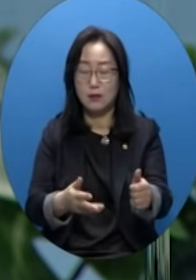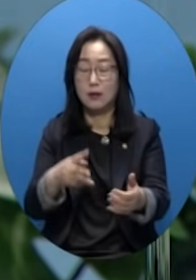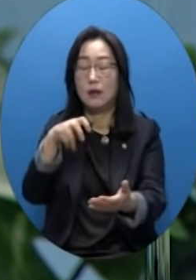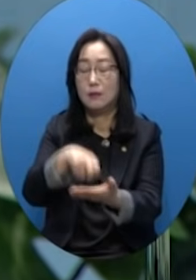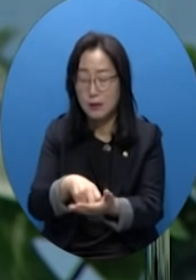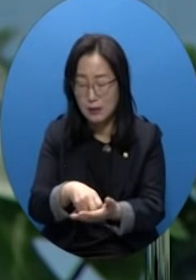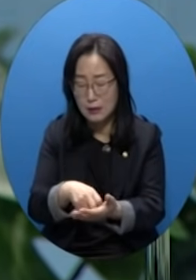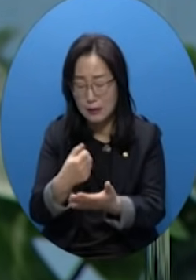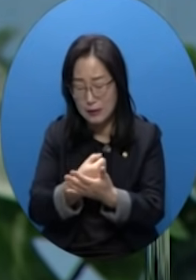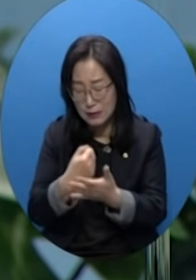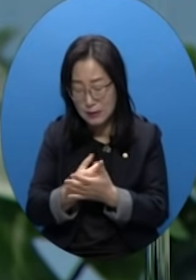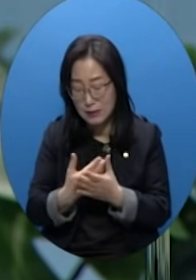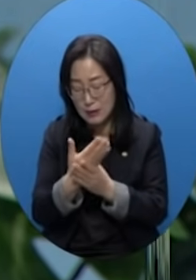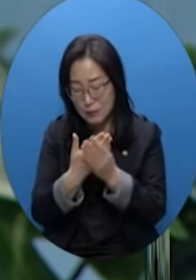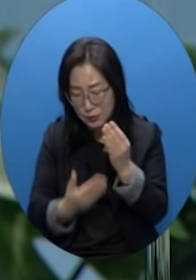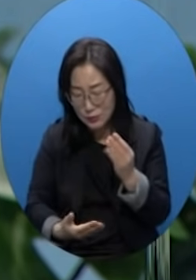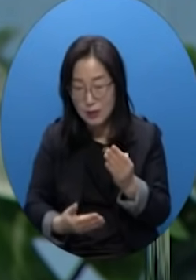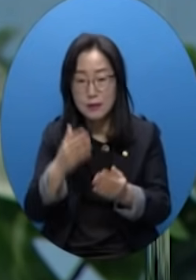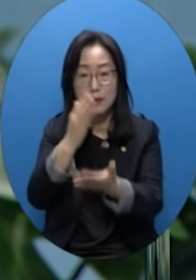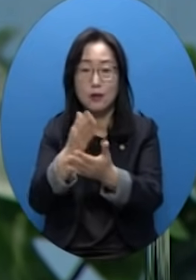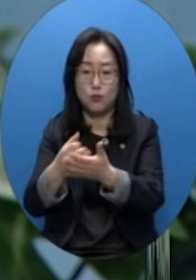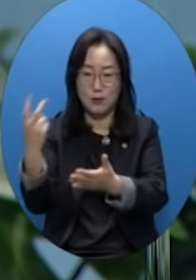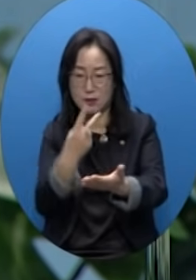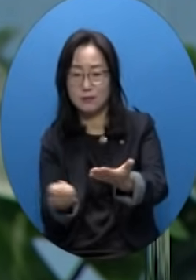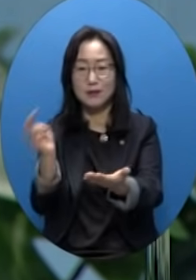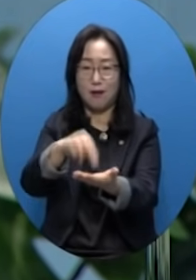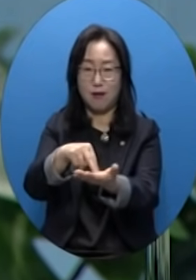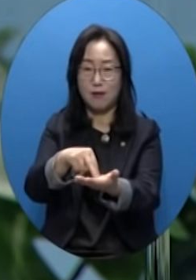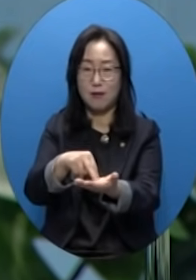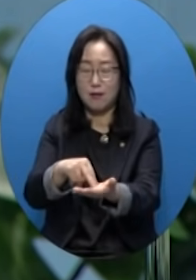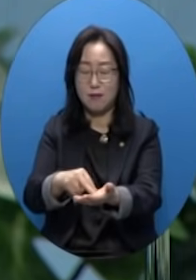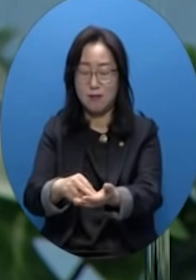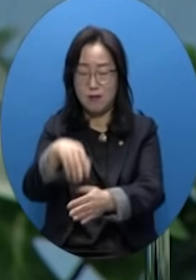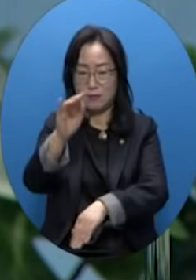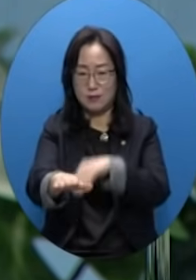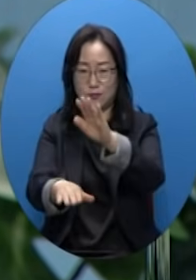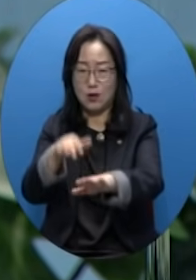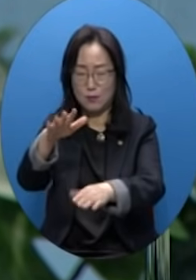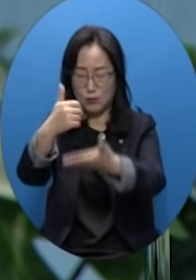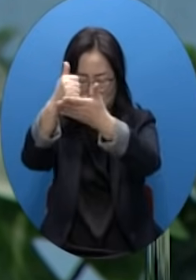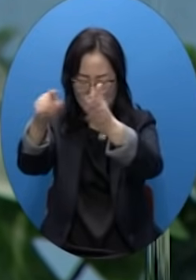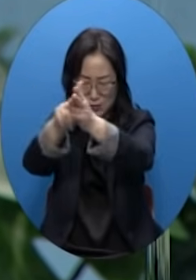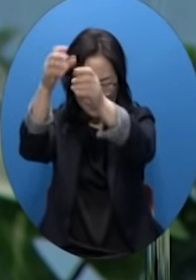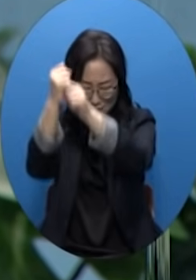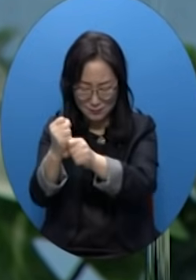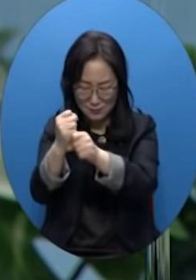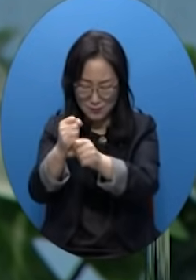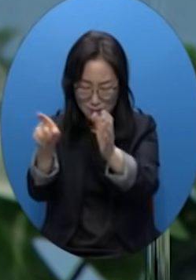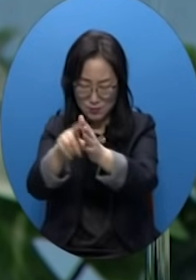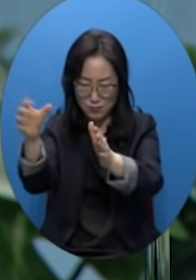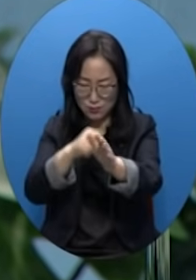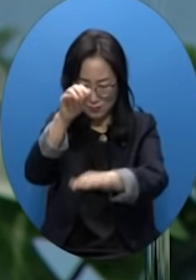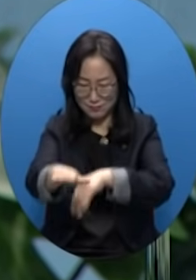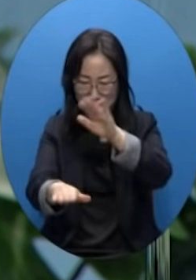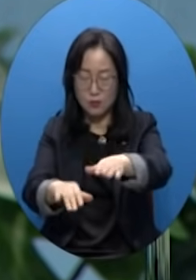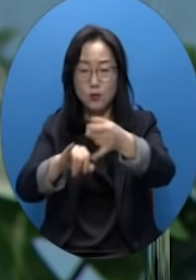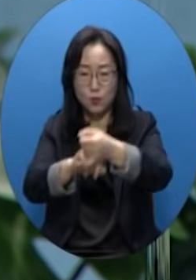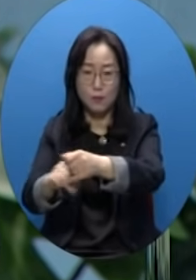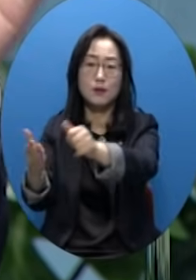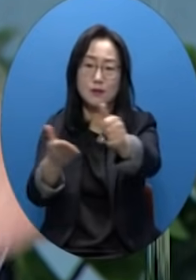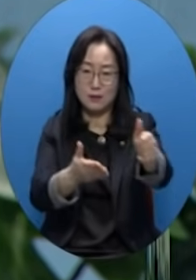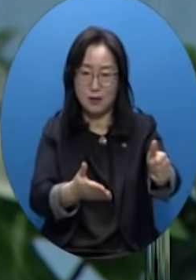낙심하고 탄식 하지 말고 다시 일어나서 전지전능하신 길만 붙잡고 믿음으로 전재 나가는데 지를